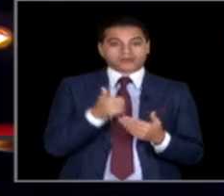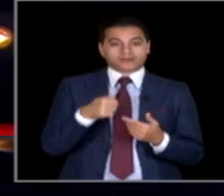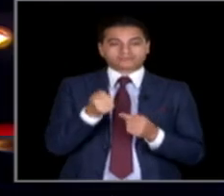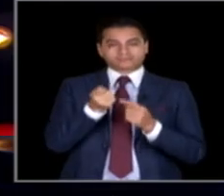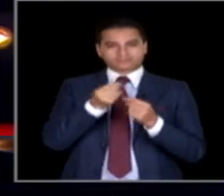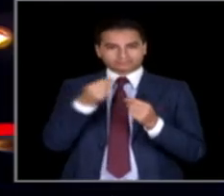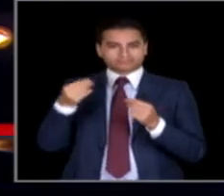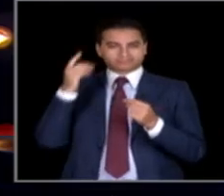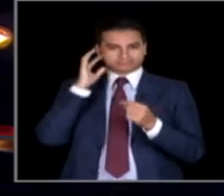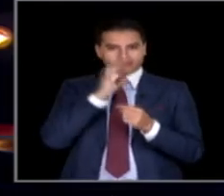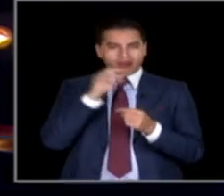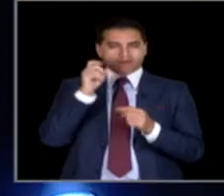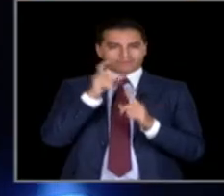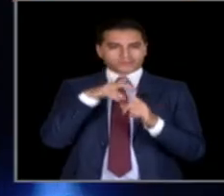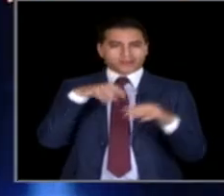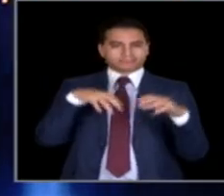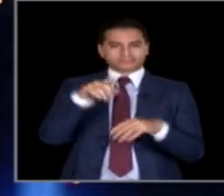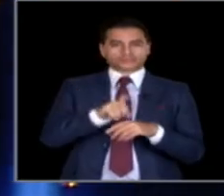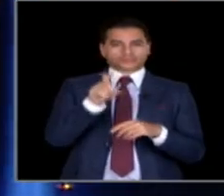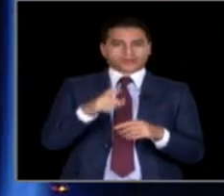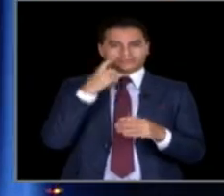لوحات ومعالم وسولف.